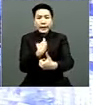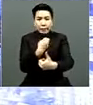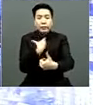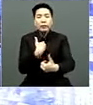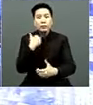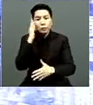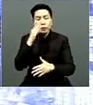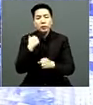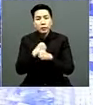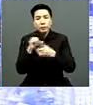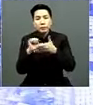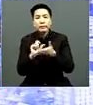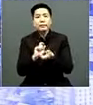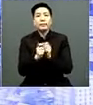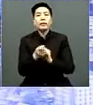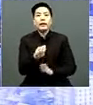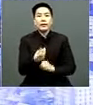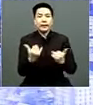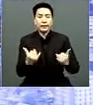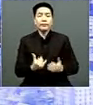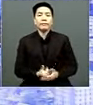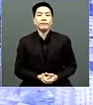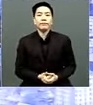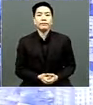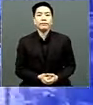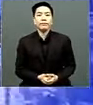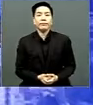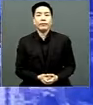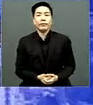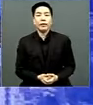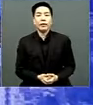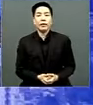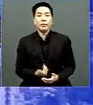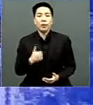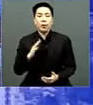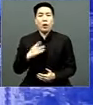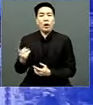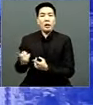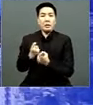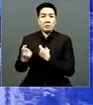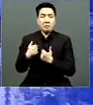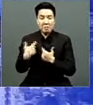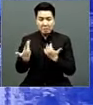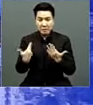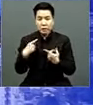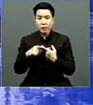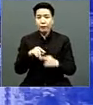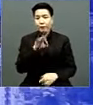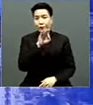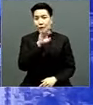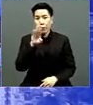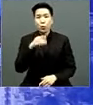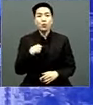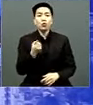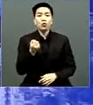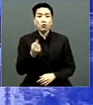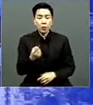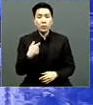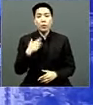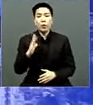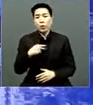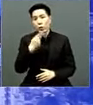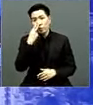ทีนึงนะครับ ค่ะขออนุญาตนะคะ เนื่องจากว่ามีการสอบถามเข้ามานะคะไม่ว่าจะเป็นใน Facebook Live หรือว่าในผู้